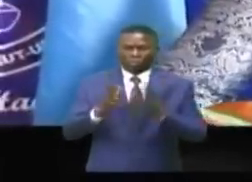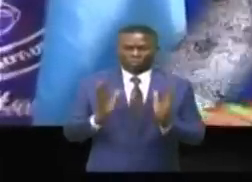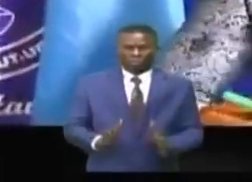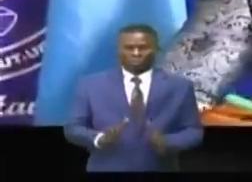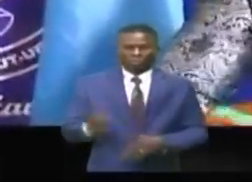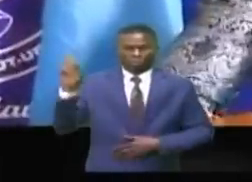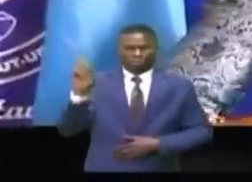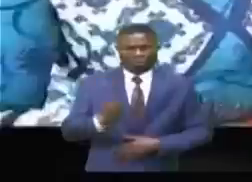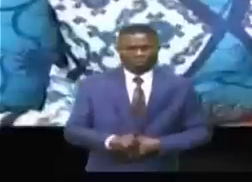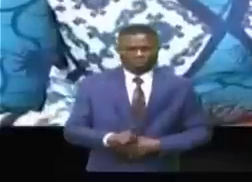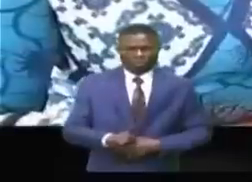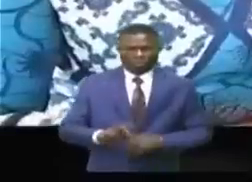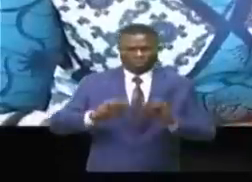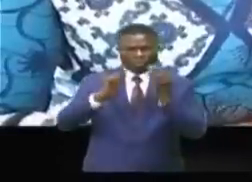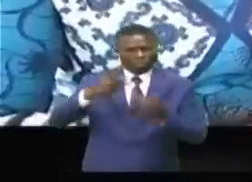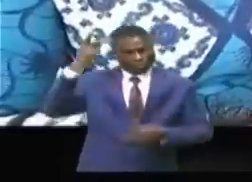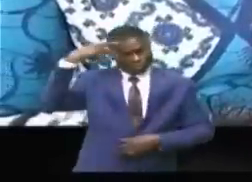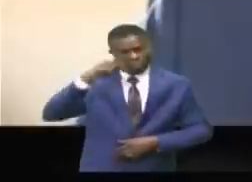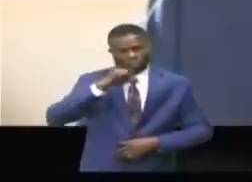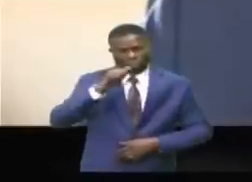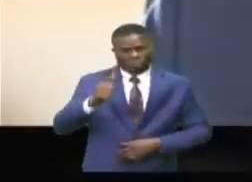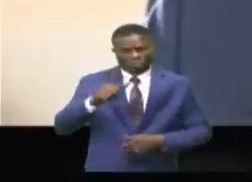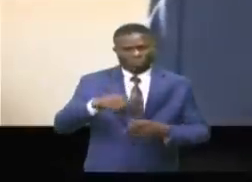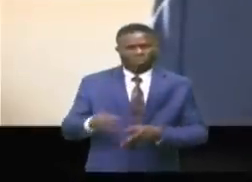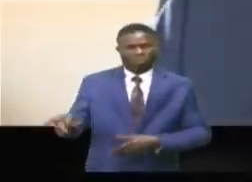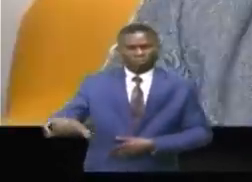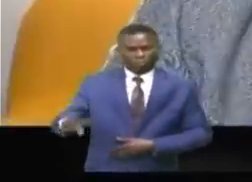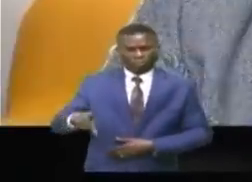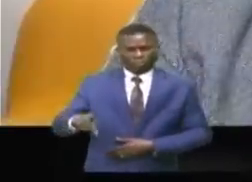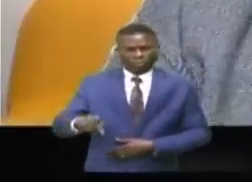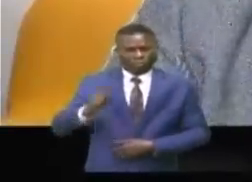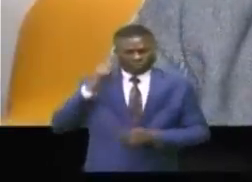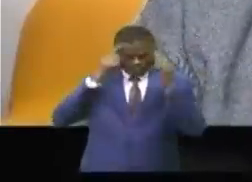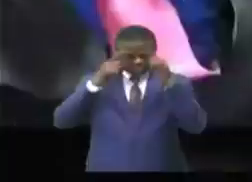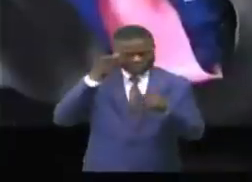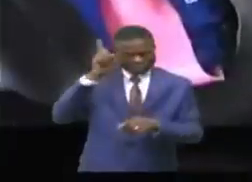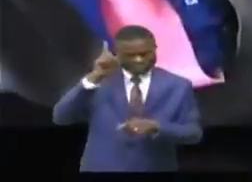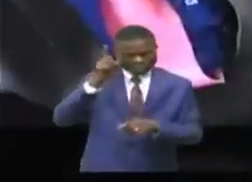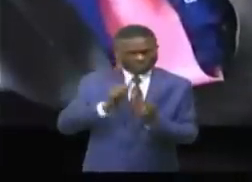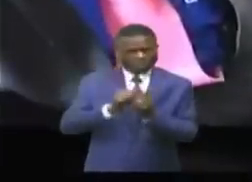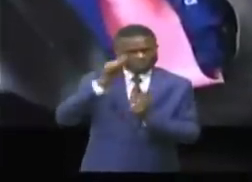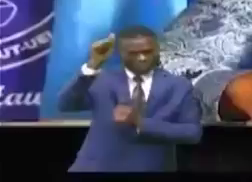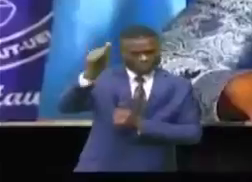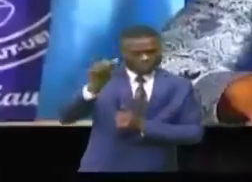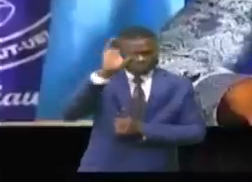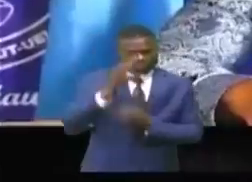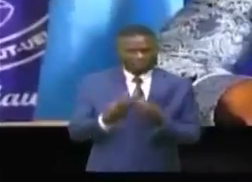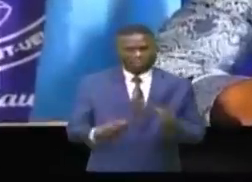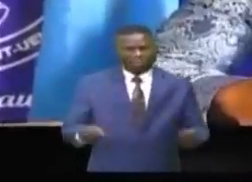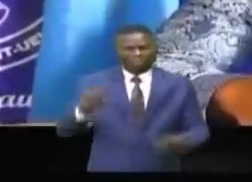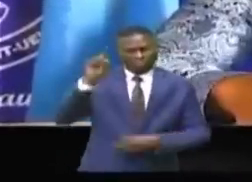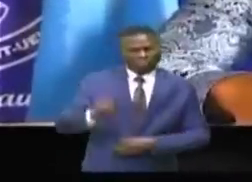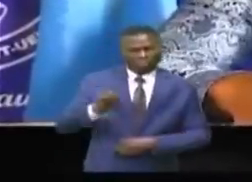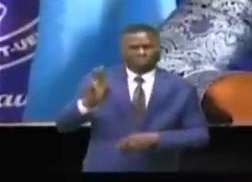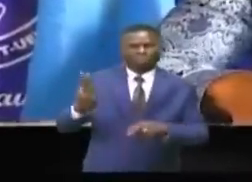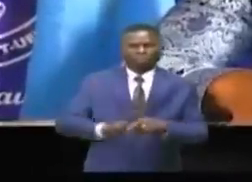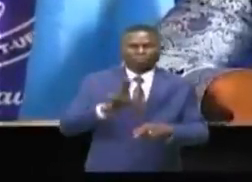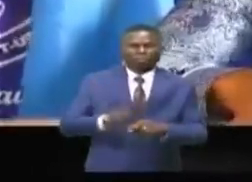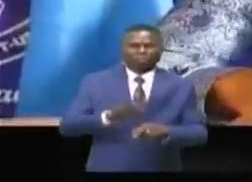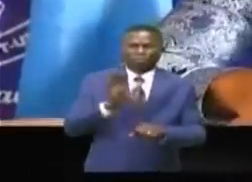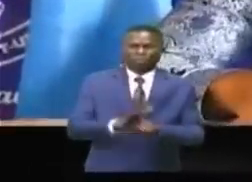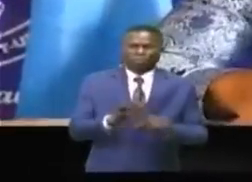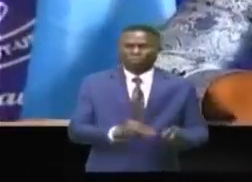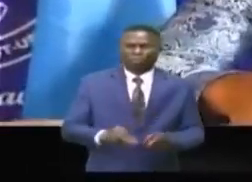pas une pratique politique propre à une province qui se soucie de son avenir, qui a besoin d'utiliser les